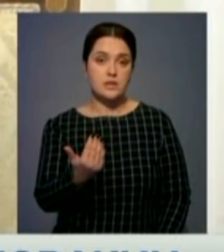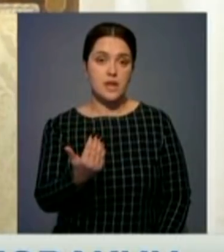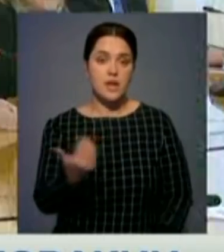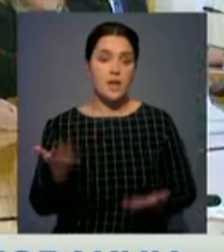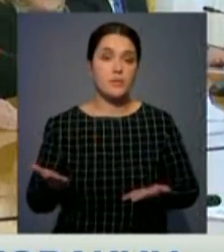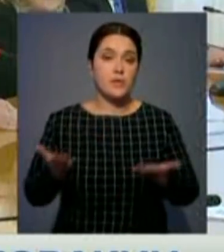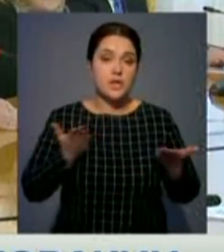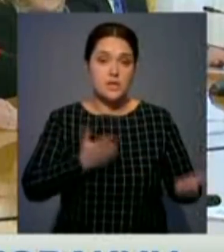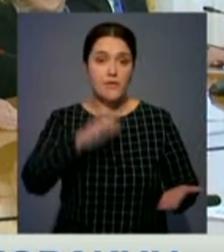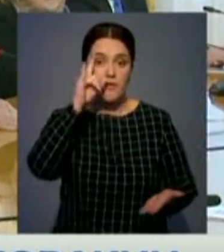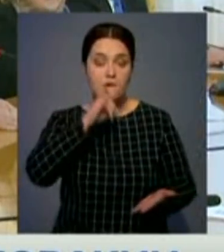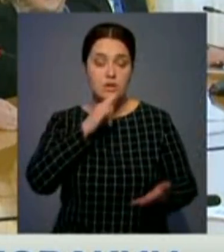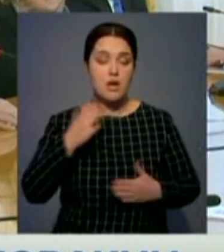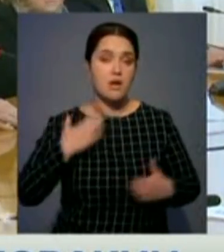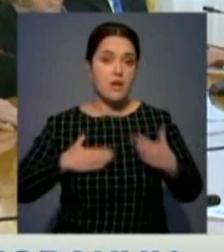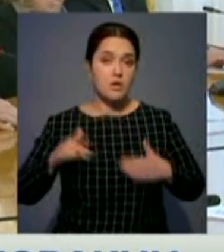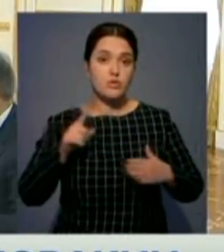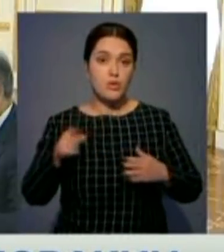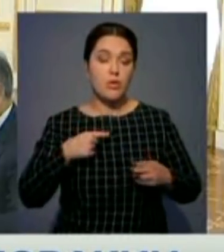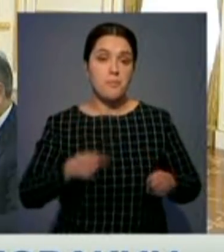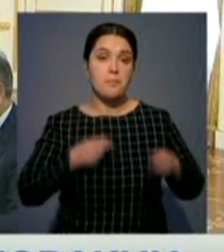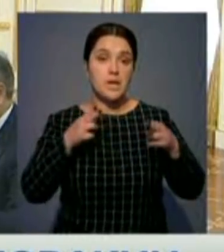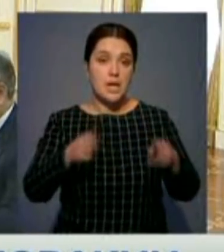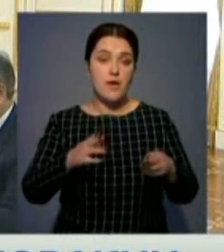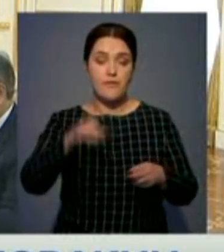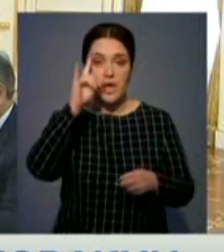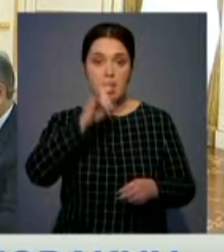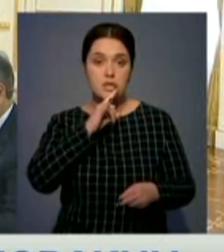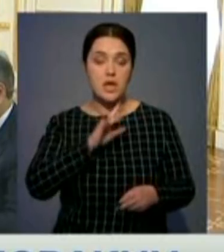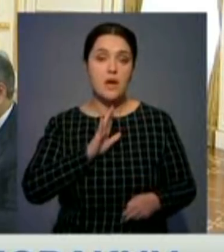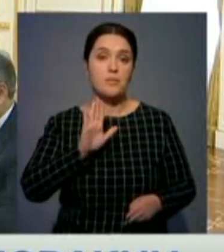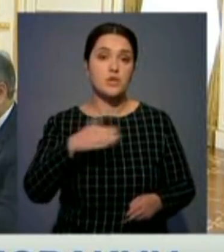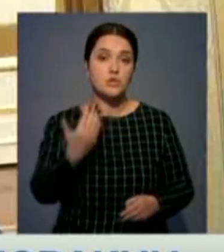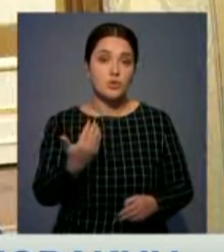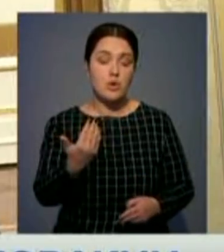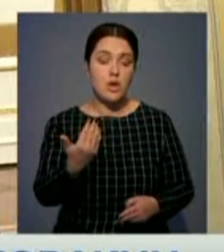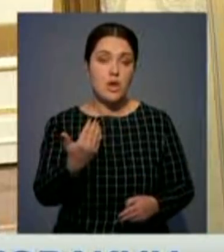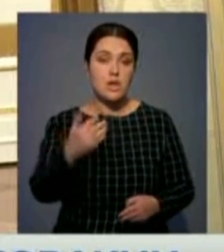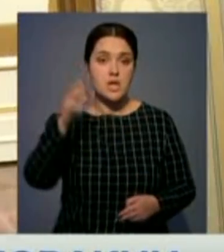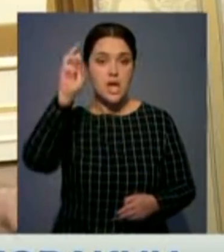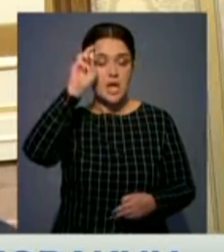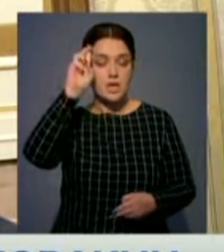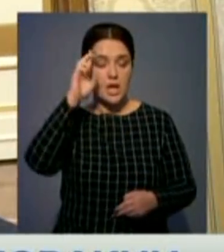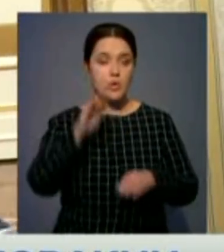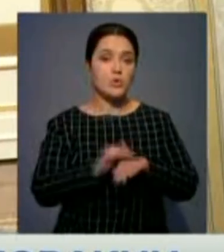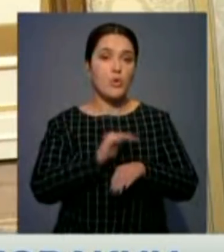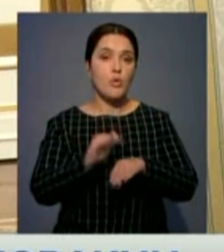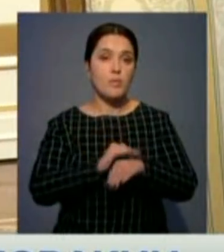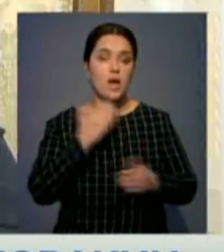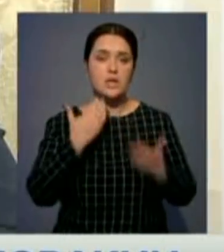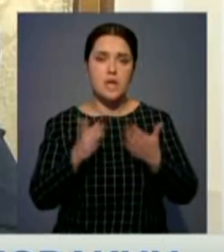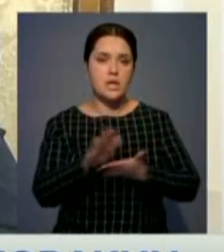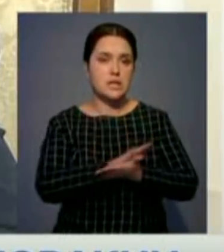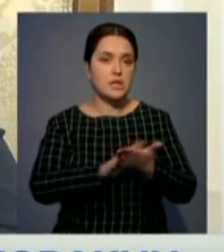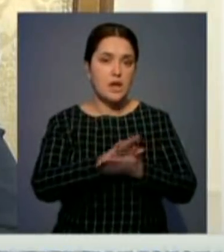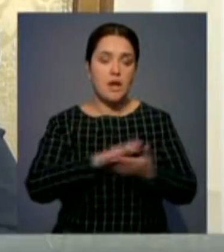Мы рады вашему приезду. Между нашими странами есть очень добрые отношения. Нет никаких проблем,